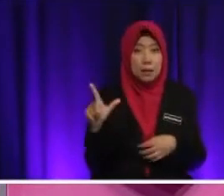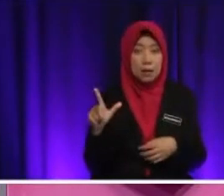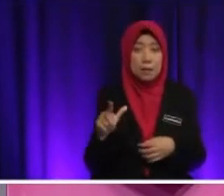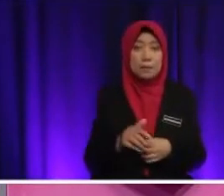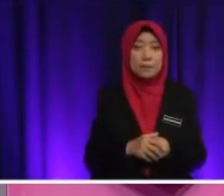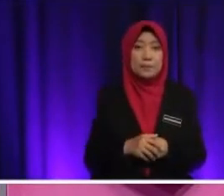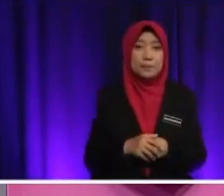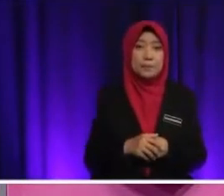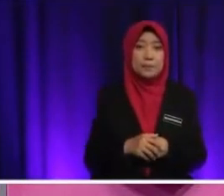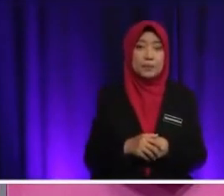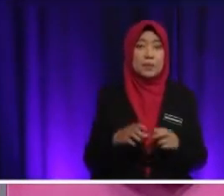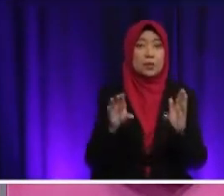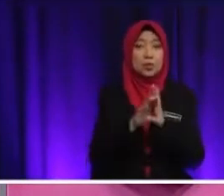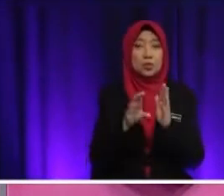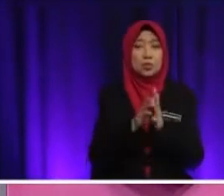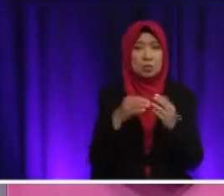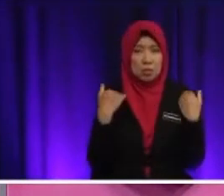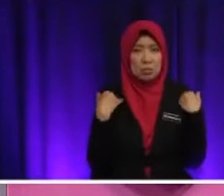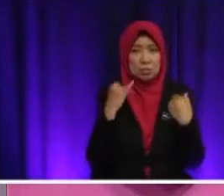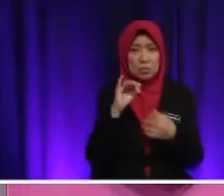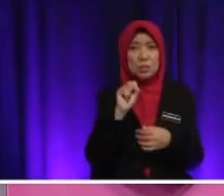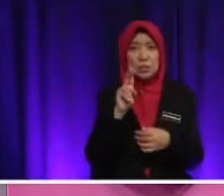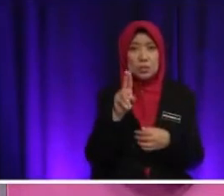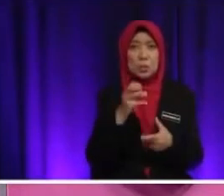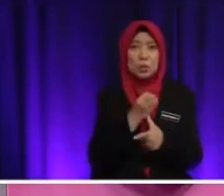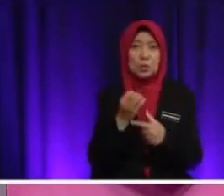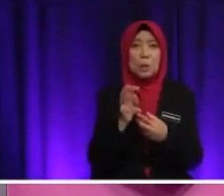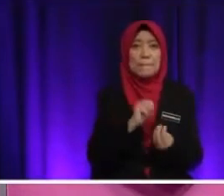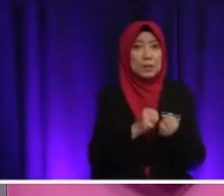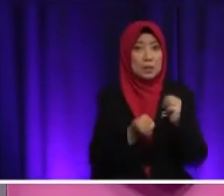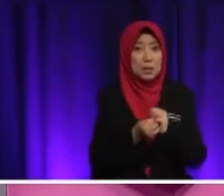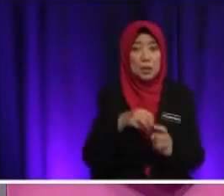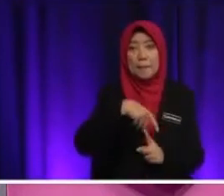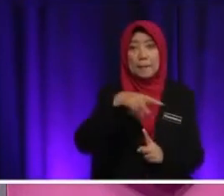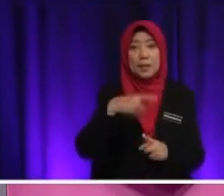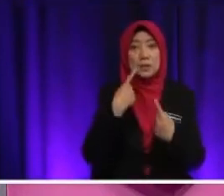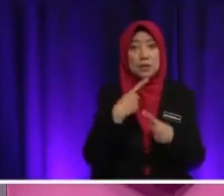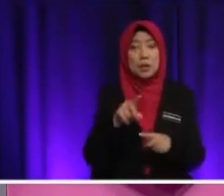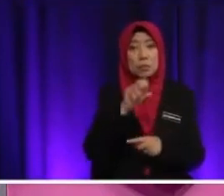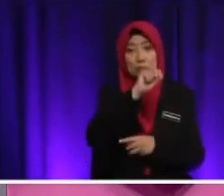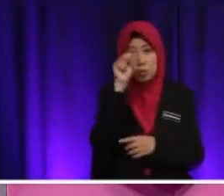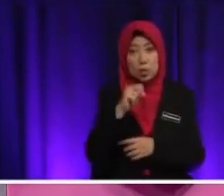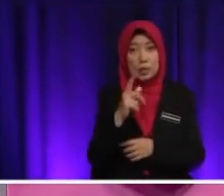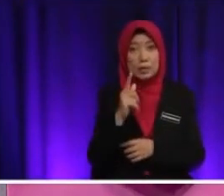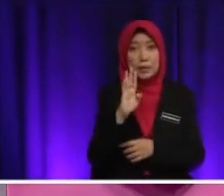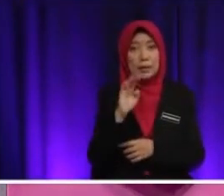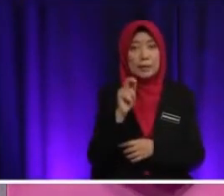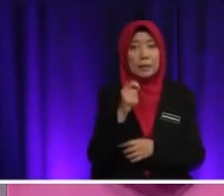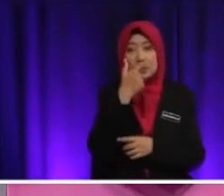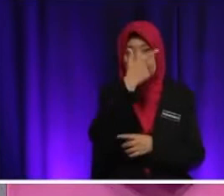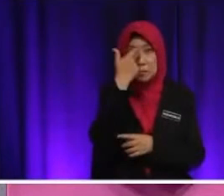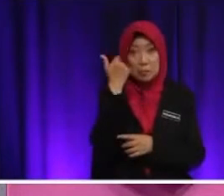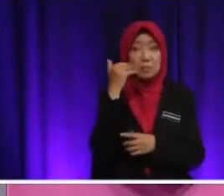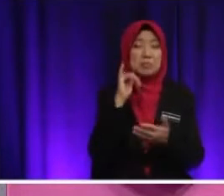contoh-contoh. Okey, kita tengok dulu isu. Ada beberapa isu ketika murid dalam menjawab soalan kebat. Sebab itulah dia kata susah. Pasal